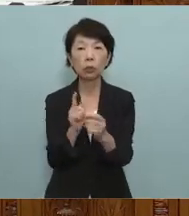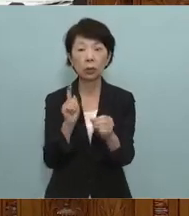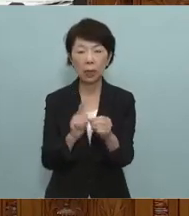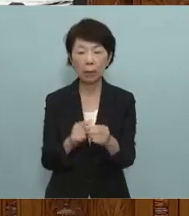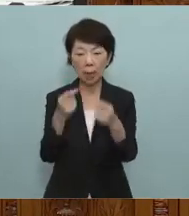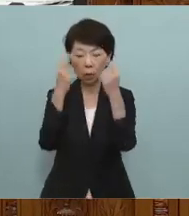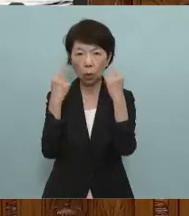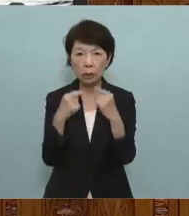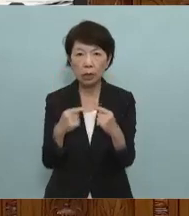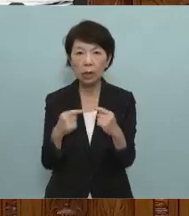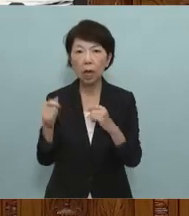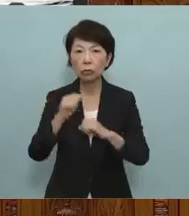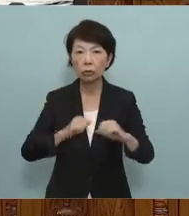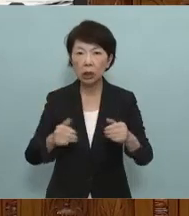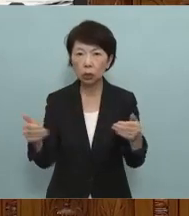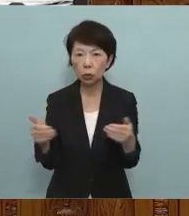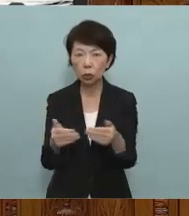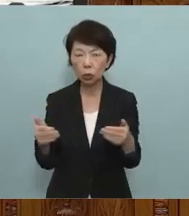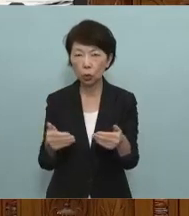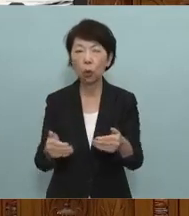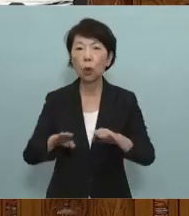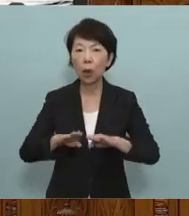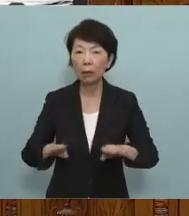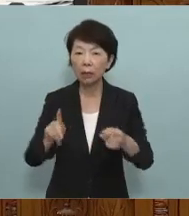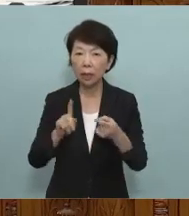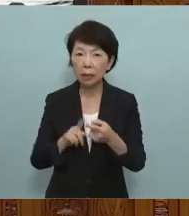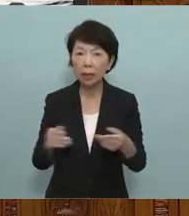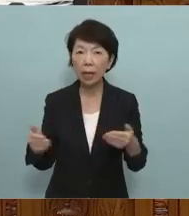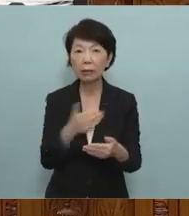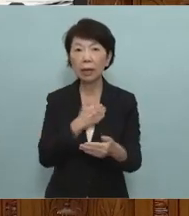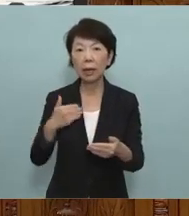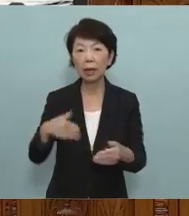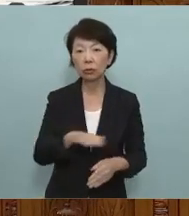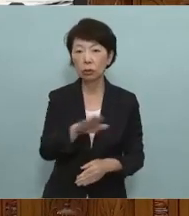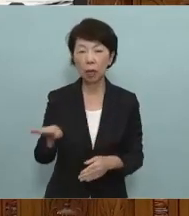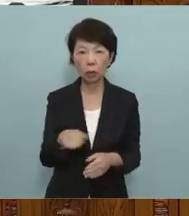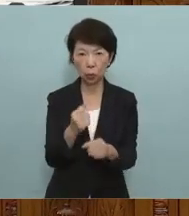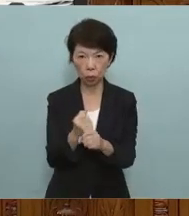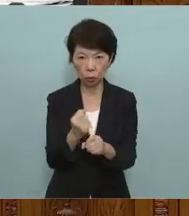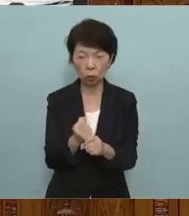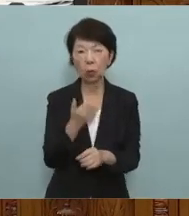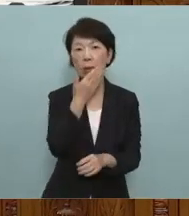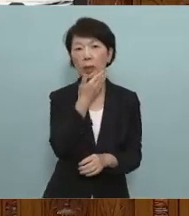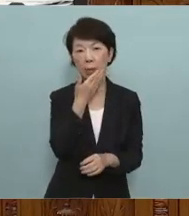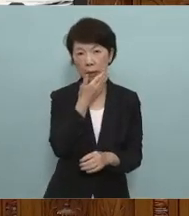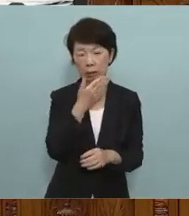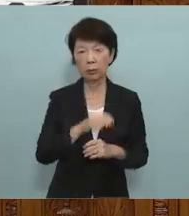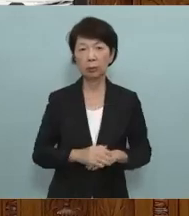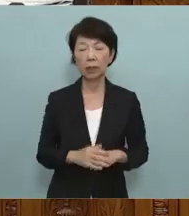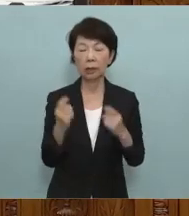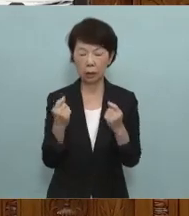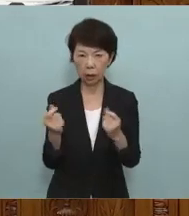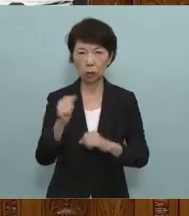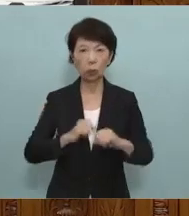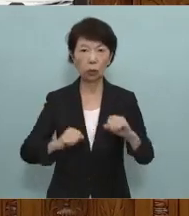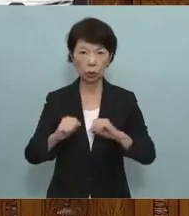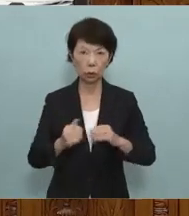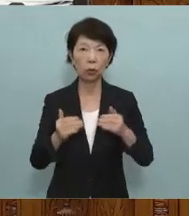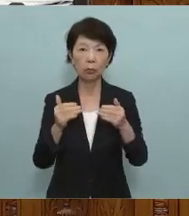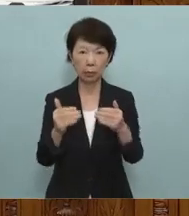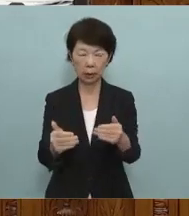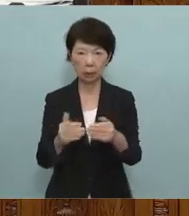人がフリーランスとして安定的に働ける環境を作ることは重要であり、しっかり取り組んでまいります